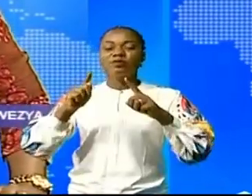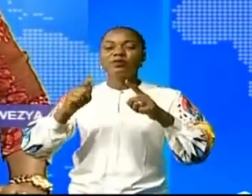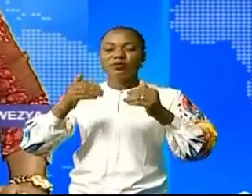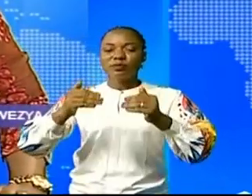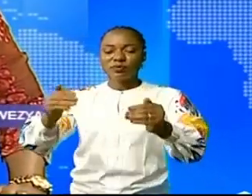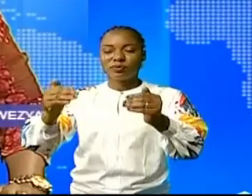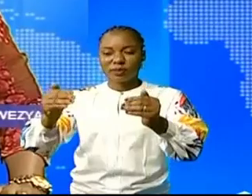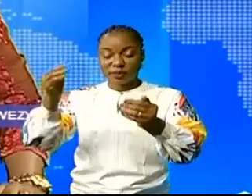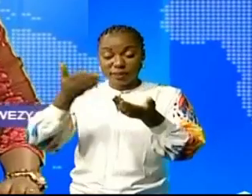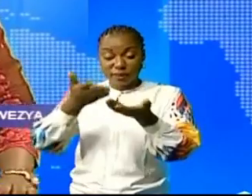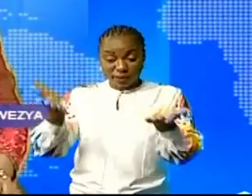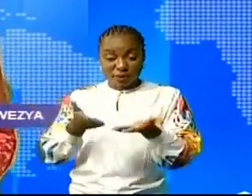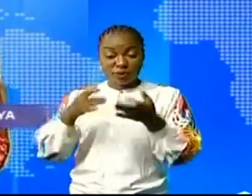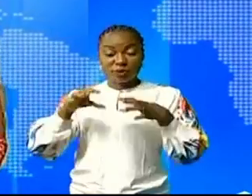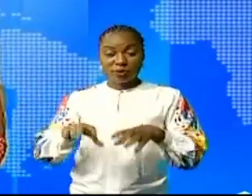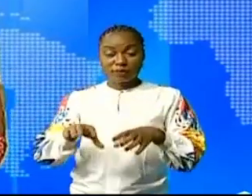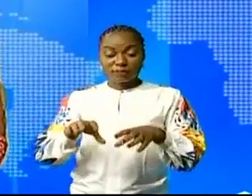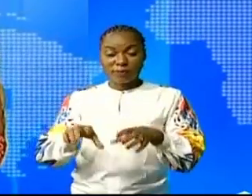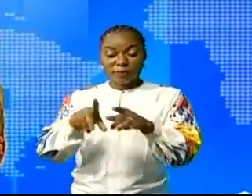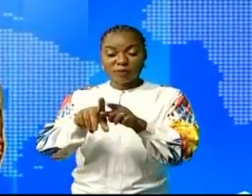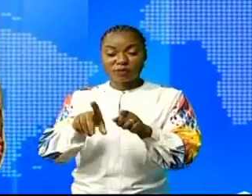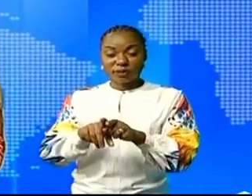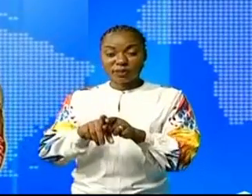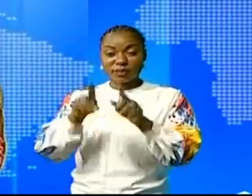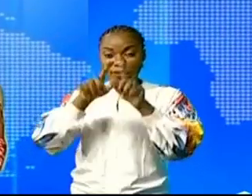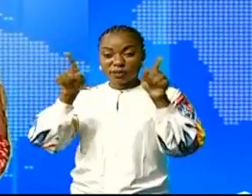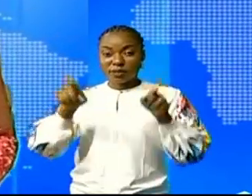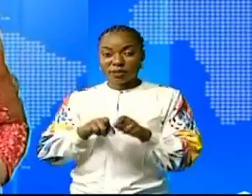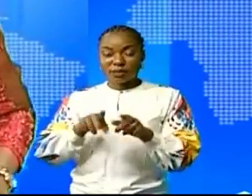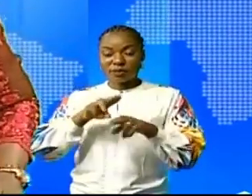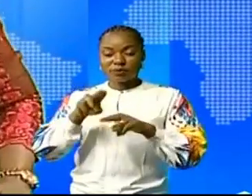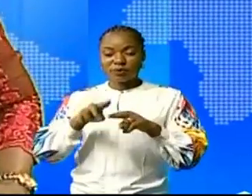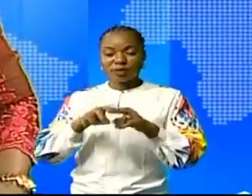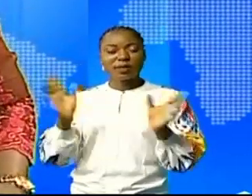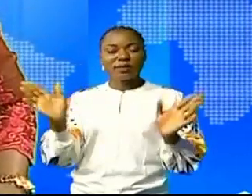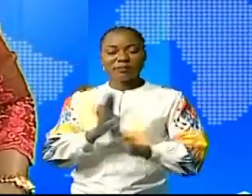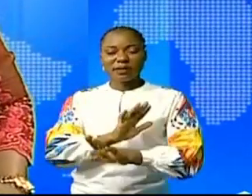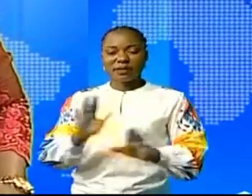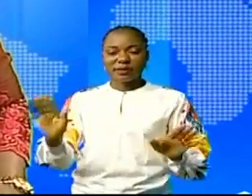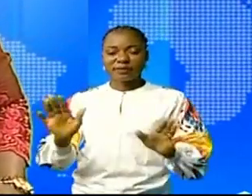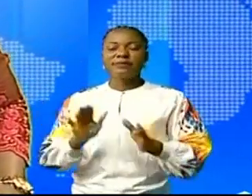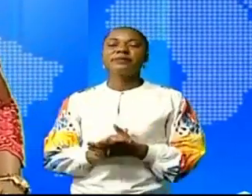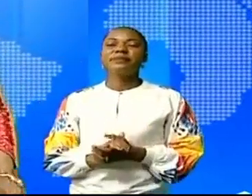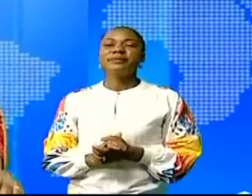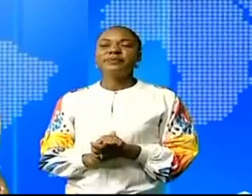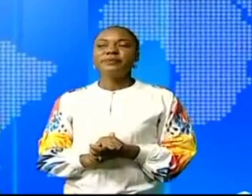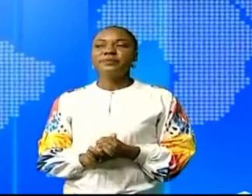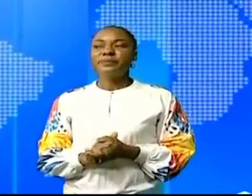français dans les quatre langues nationales. À 20h, Sandra Nyangitabou. Au revoir.